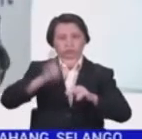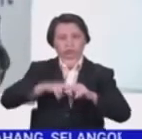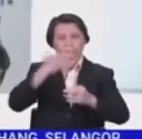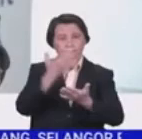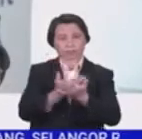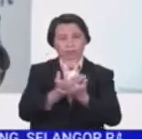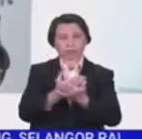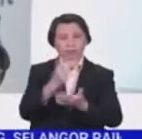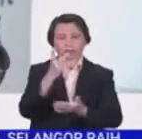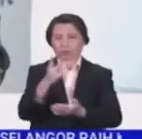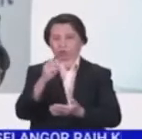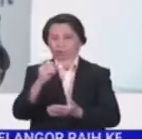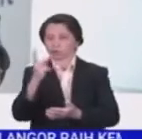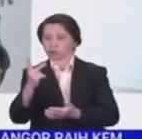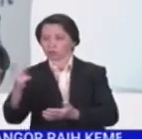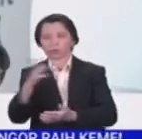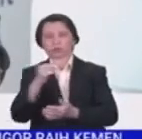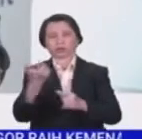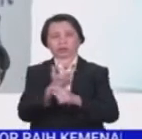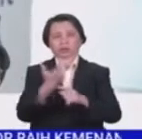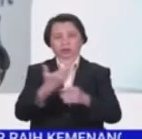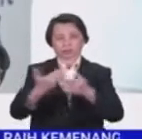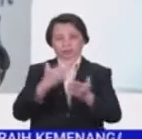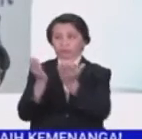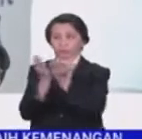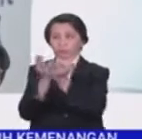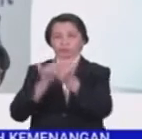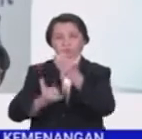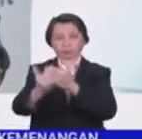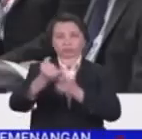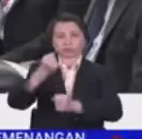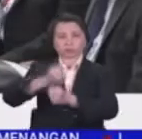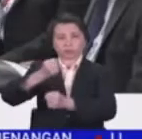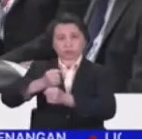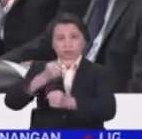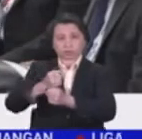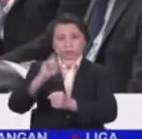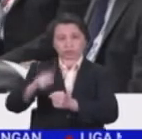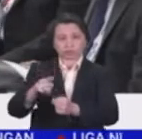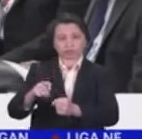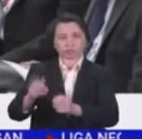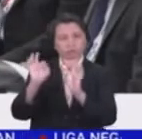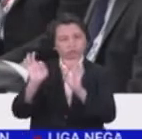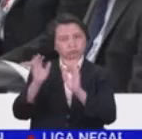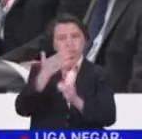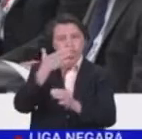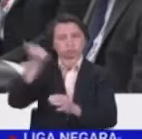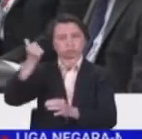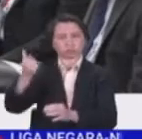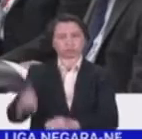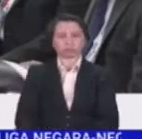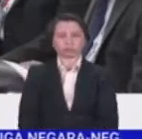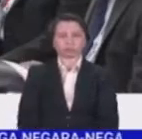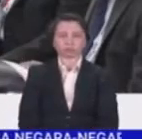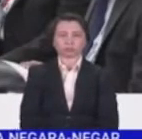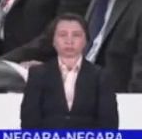baik kurikulum dan latihan sebelum pelajar memasuki pasaran kerja yang kompetitif.